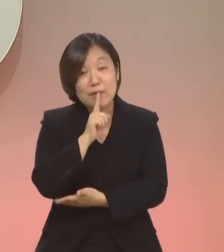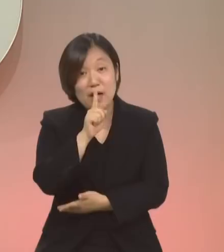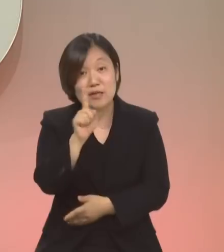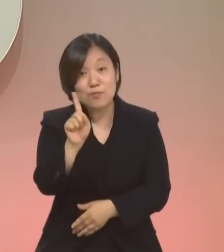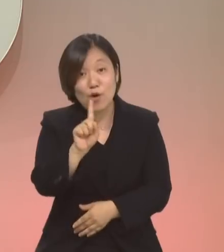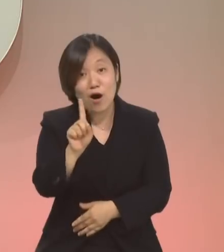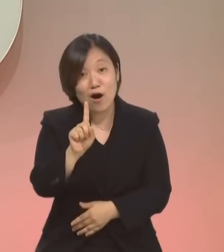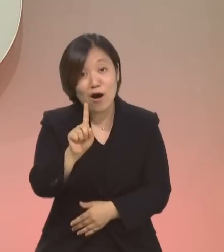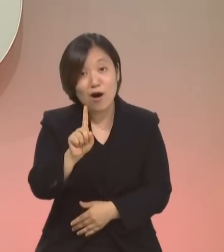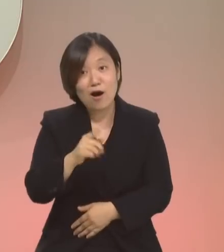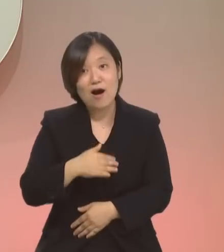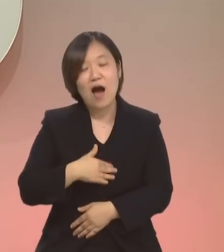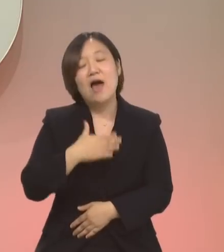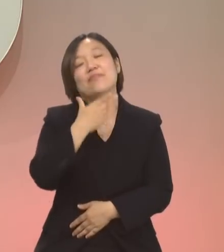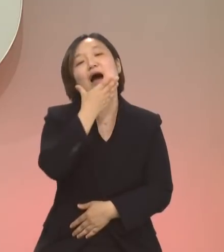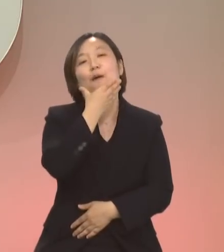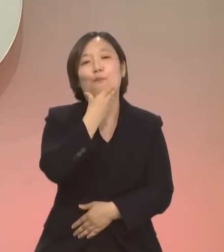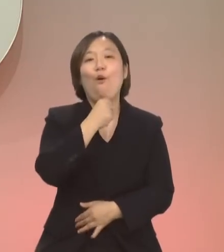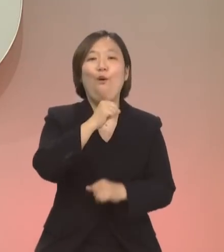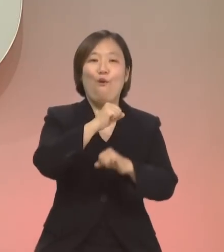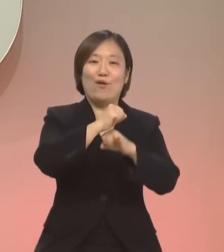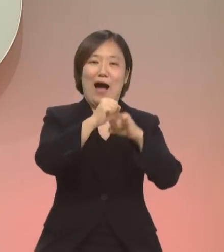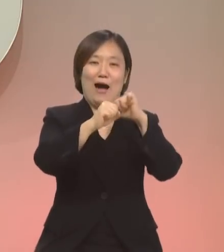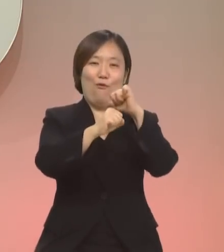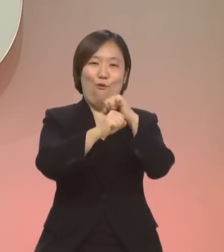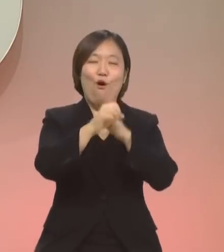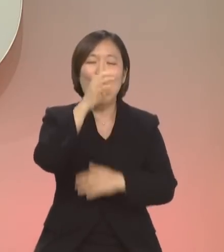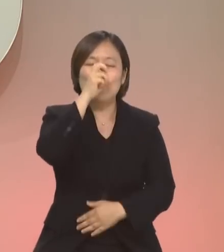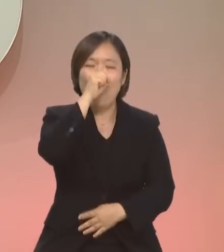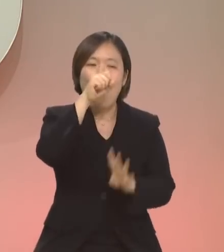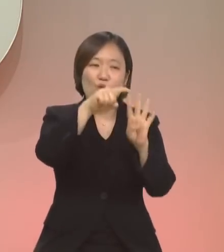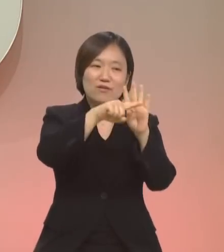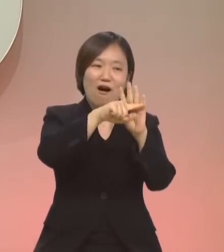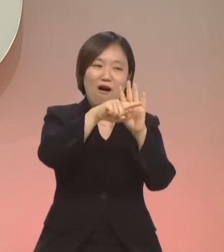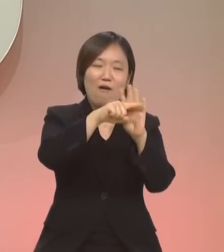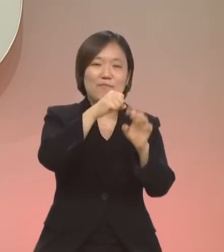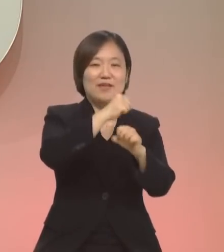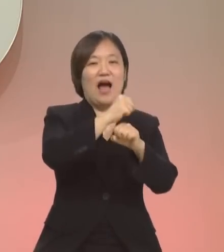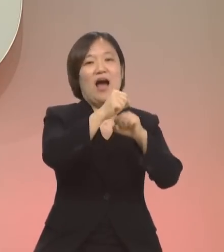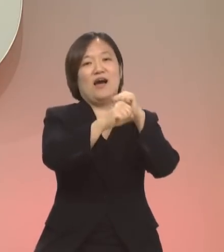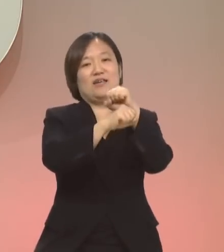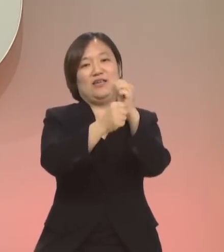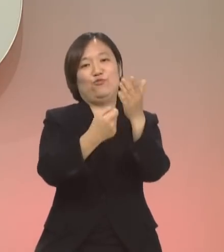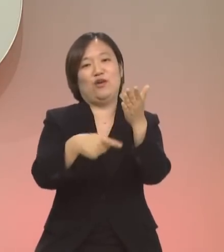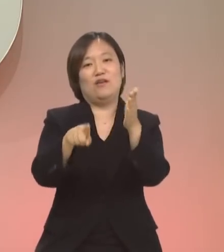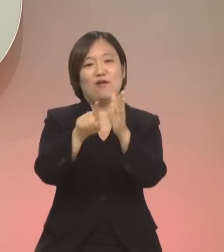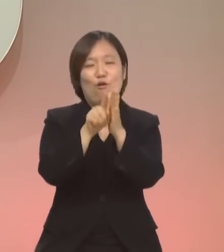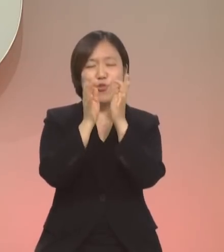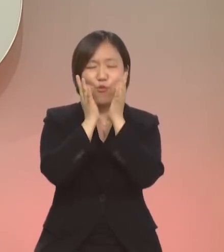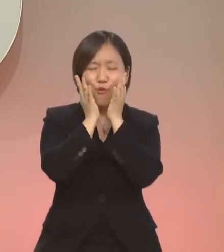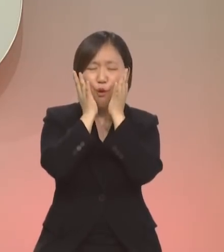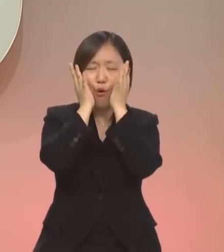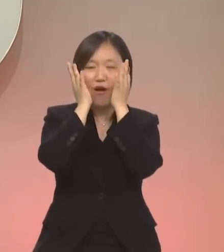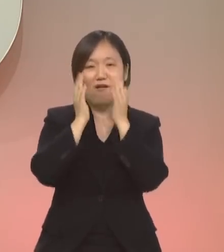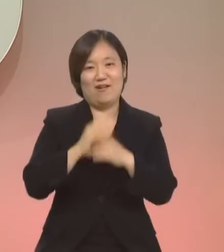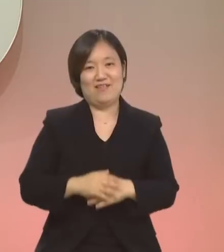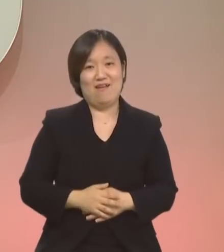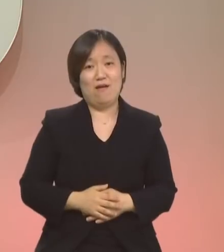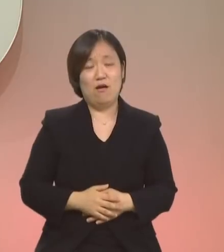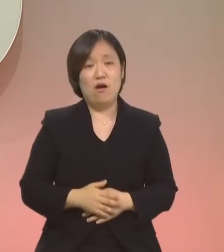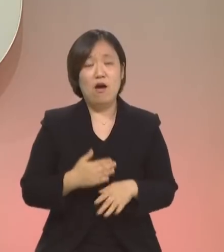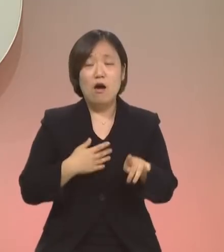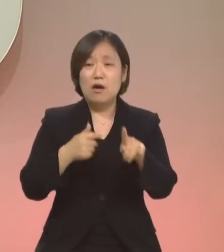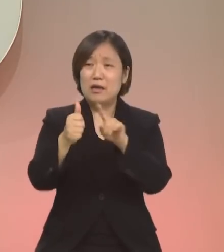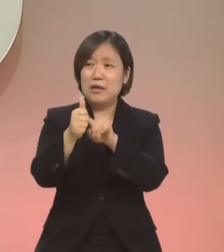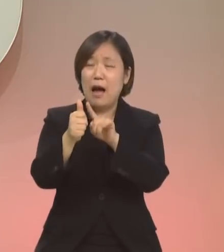대로 늘 복과 선업을 지으려고 노력하신다고 합니다 그래서 당신도 개인적으로 사업을